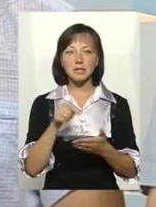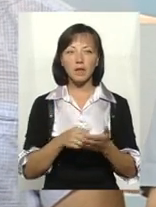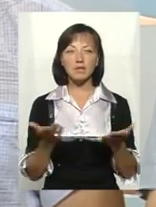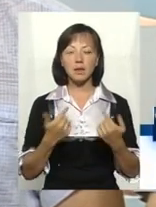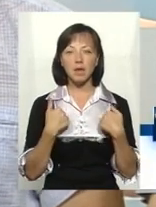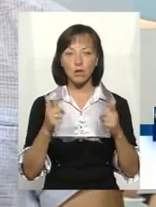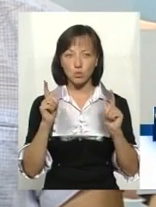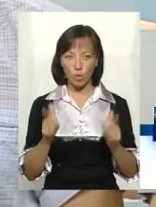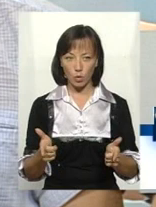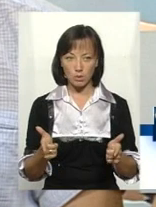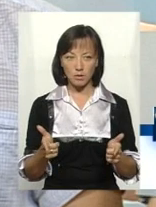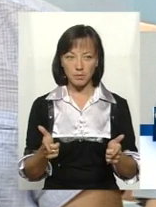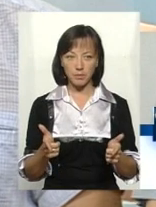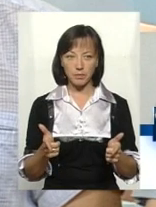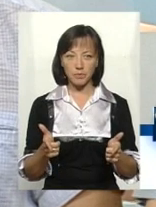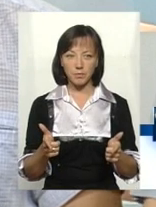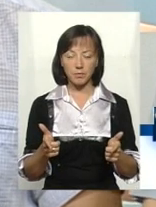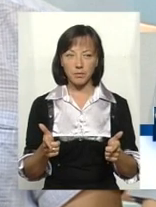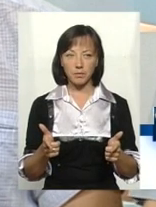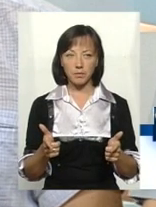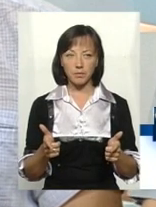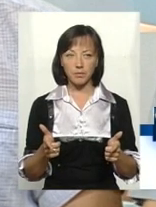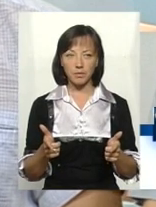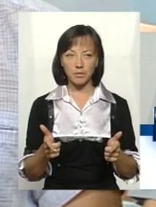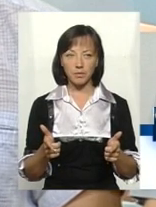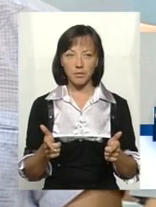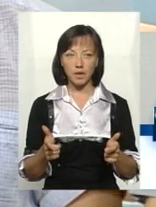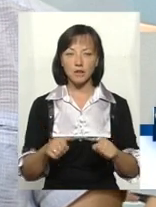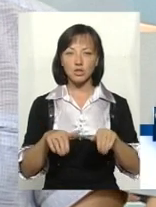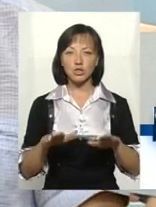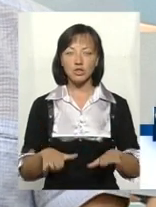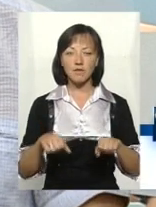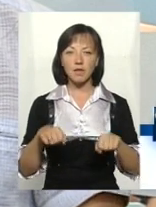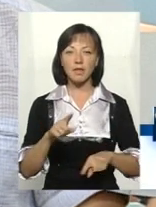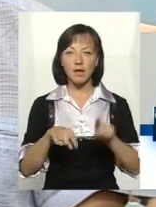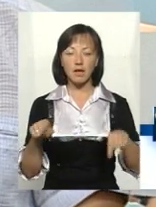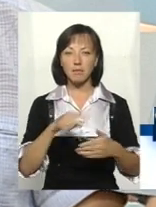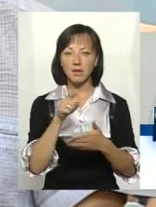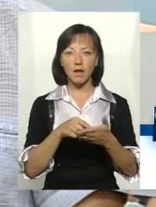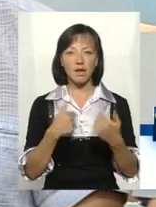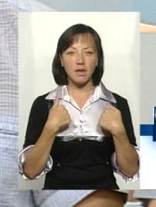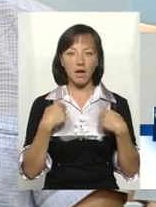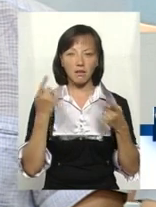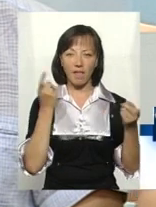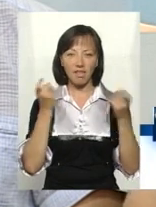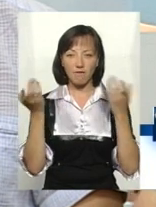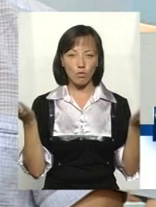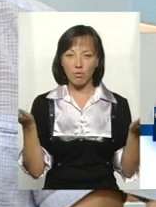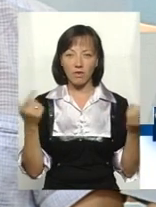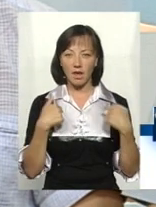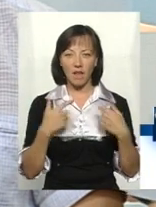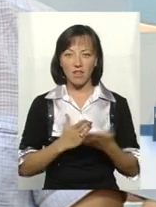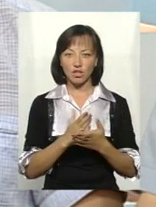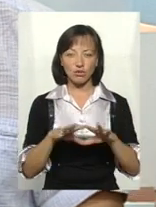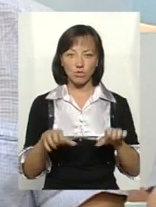згоден, тому що я з рішеннями влади. Деякі питання я не інформований, я ж не чиновник,